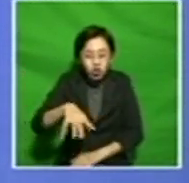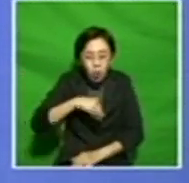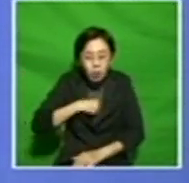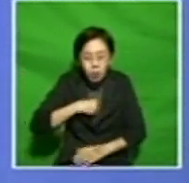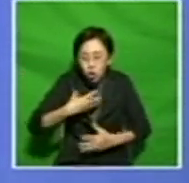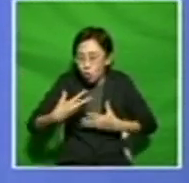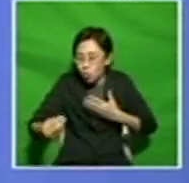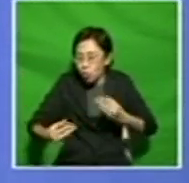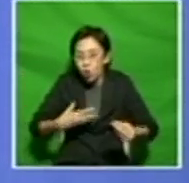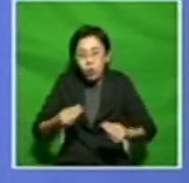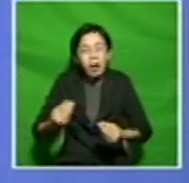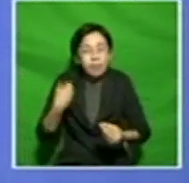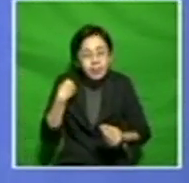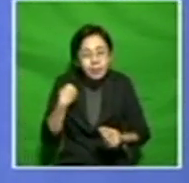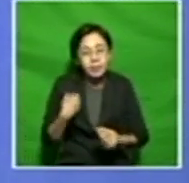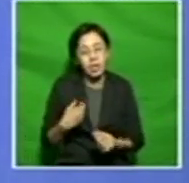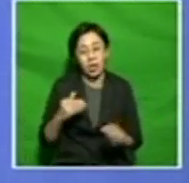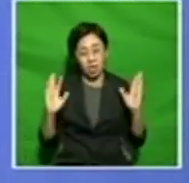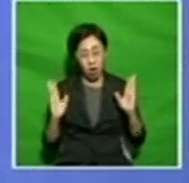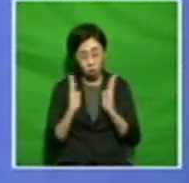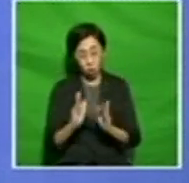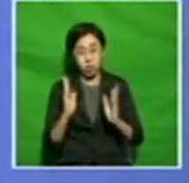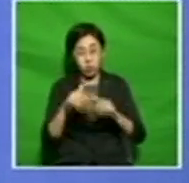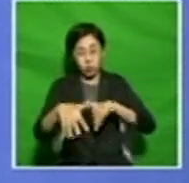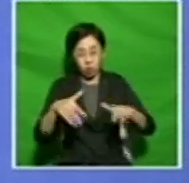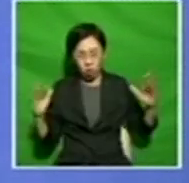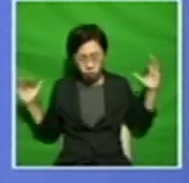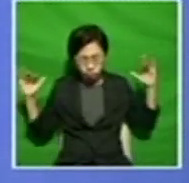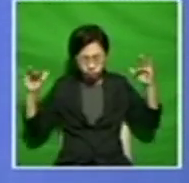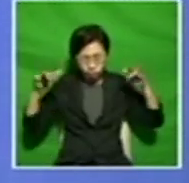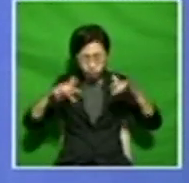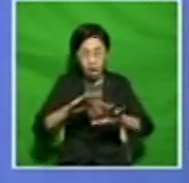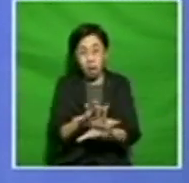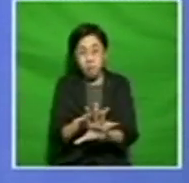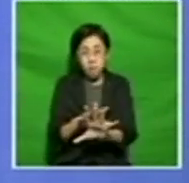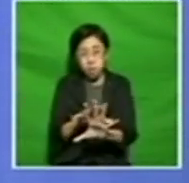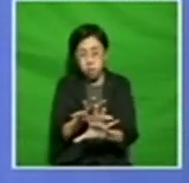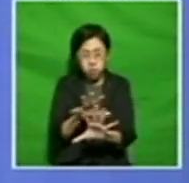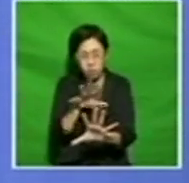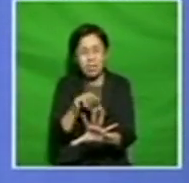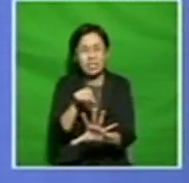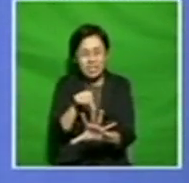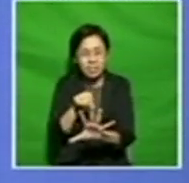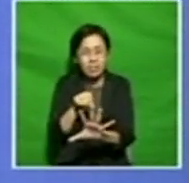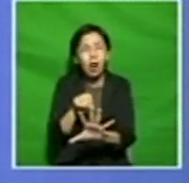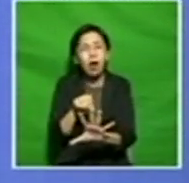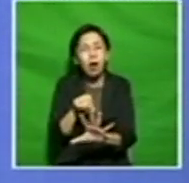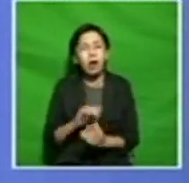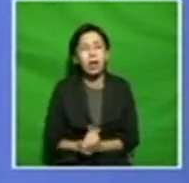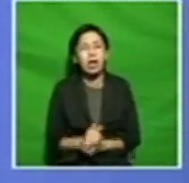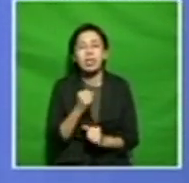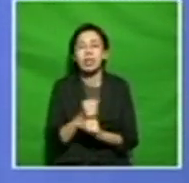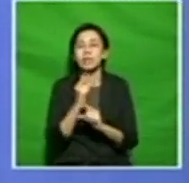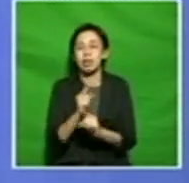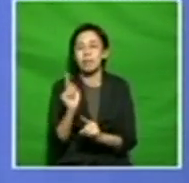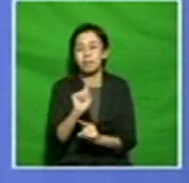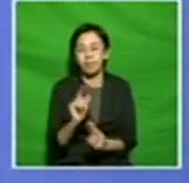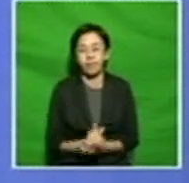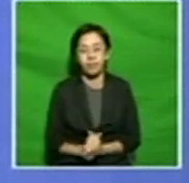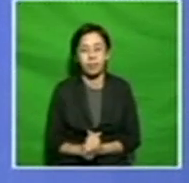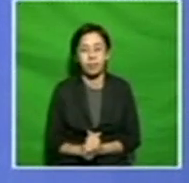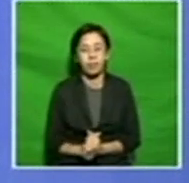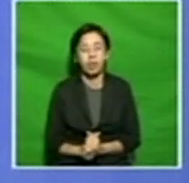การชุมนุมเว้นแต่มันก็มีต้องมีข้อยกเว้นคือปฏิบัติตามมาตรการใน